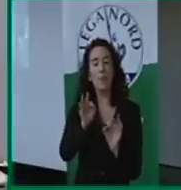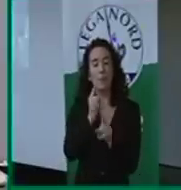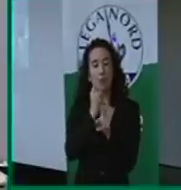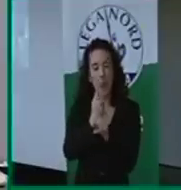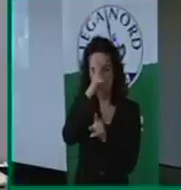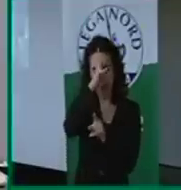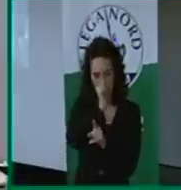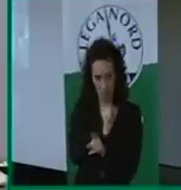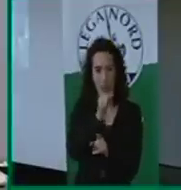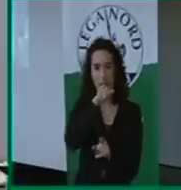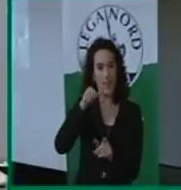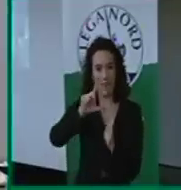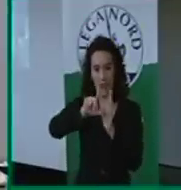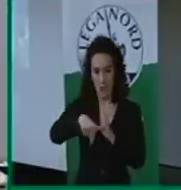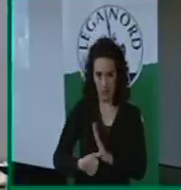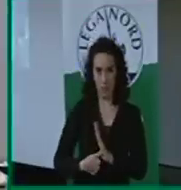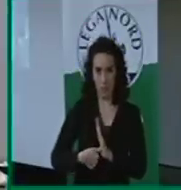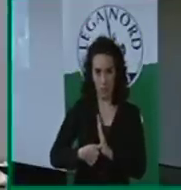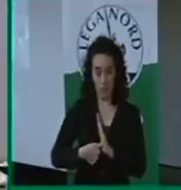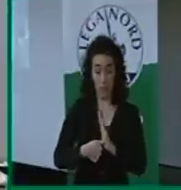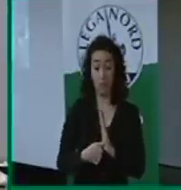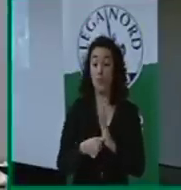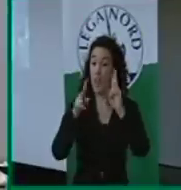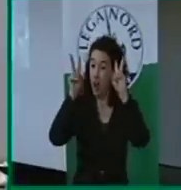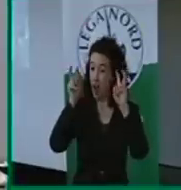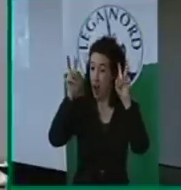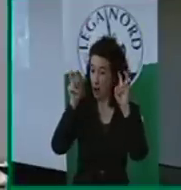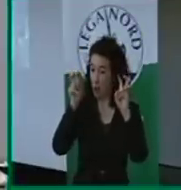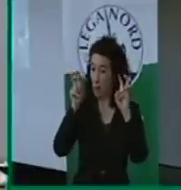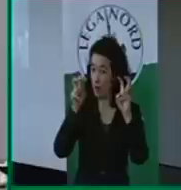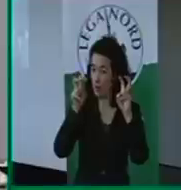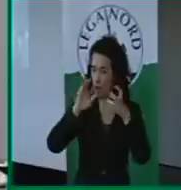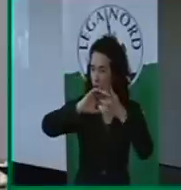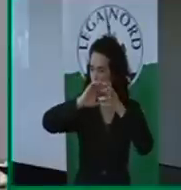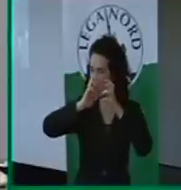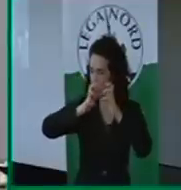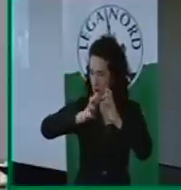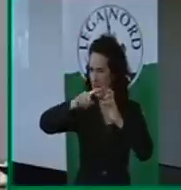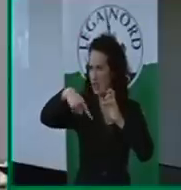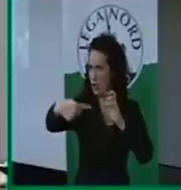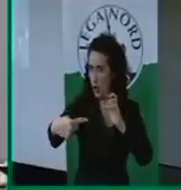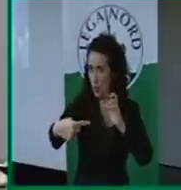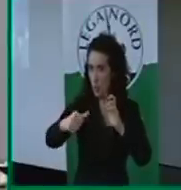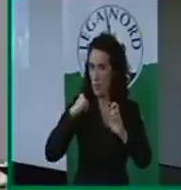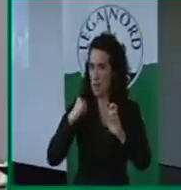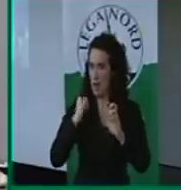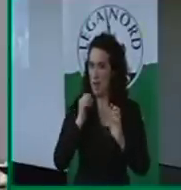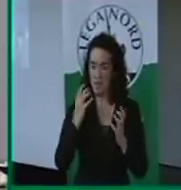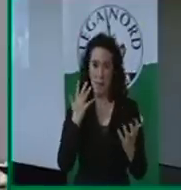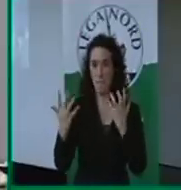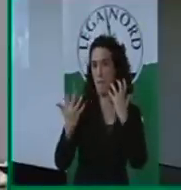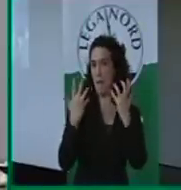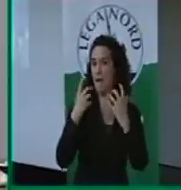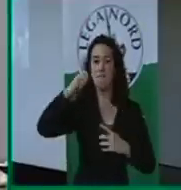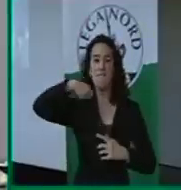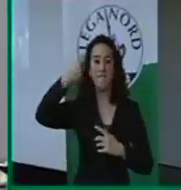confrontarci sui temi un po' più complicati Magari ancora un po' di spettacolo con un altro video per introdurre Questa seconda